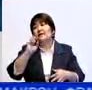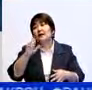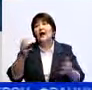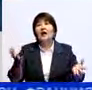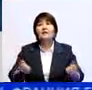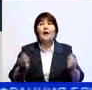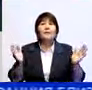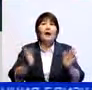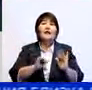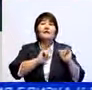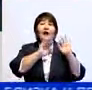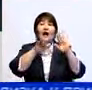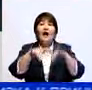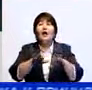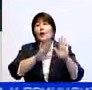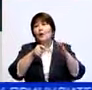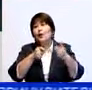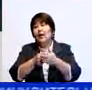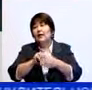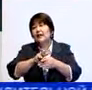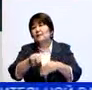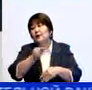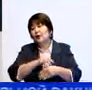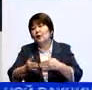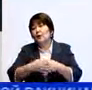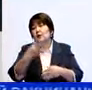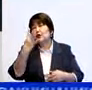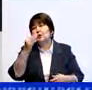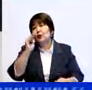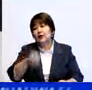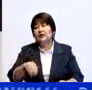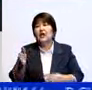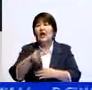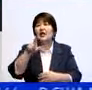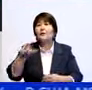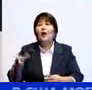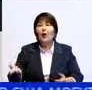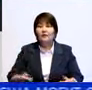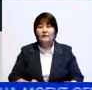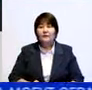спасении Малого Арала. Море-кормилец обеспечивает работы около 4000 рыбаков.